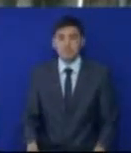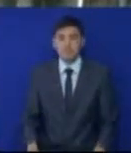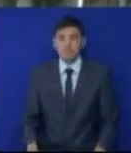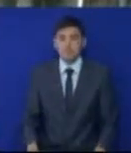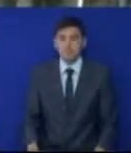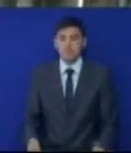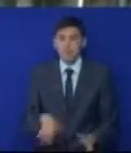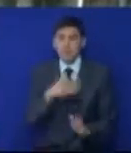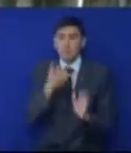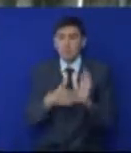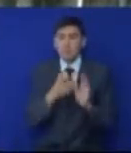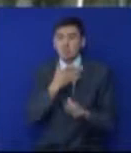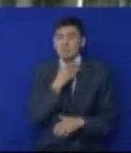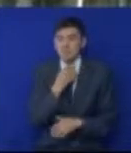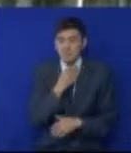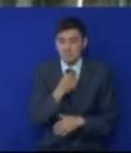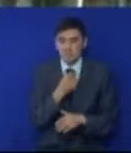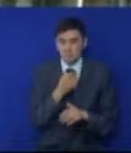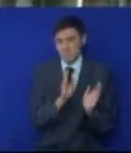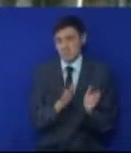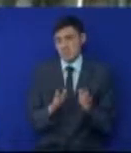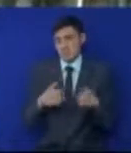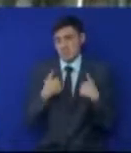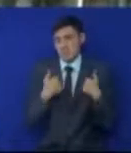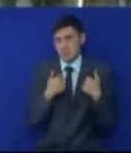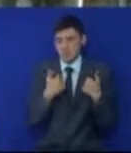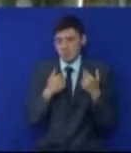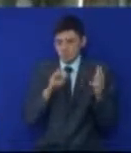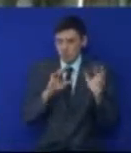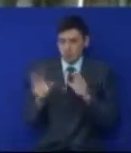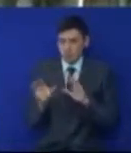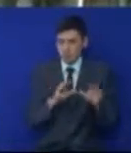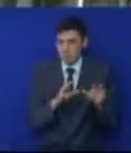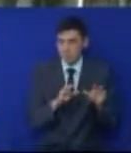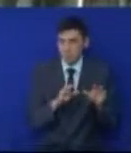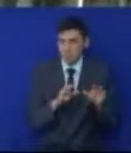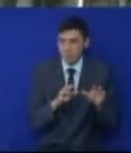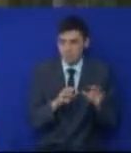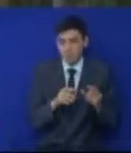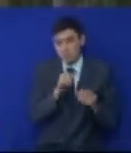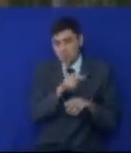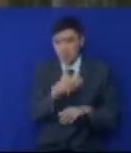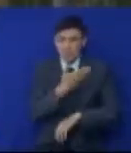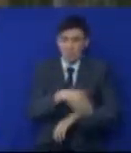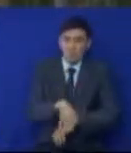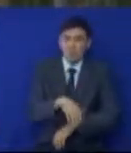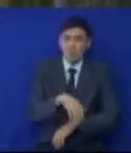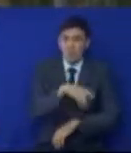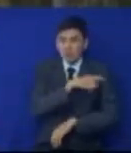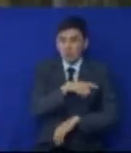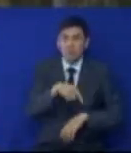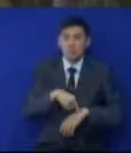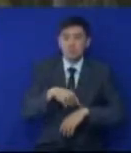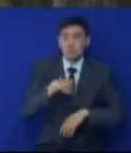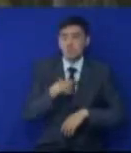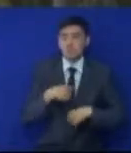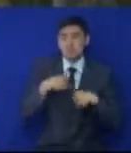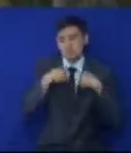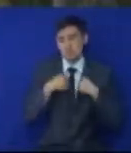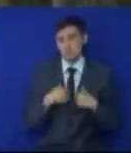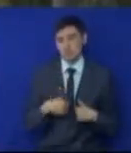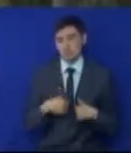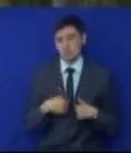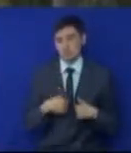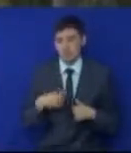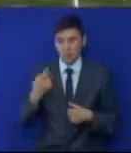қаласының қауіпсіздігін қамтамасыз етуге тырысамыз. Көшеде адамдар бізді көрген кезде өзінің қауіпсіз екенін сезіну үшін